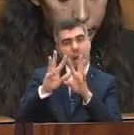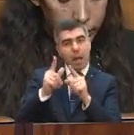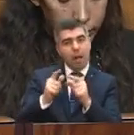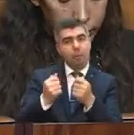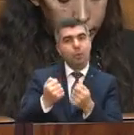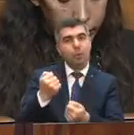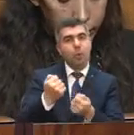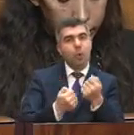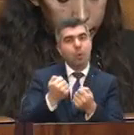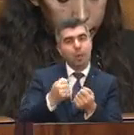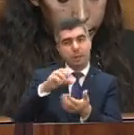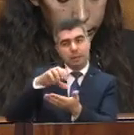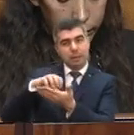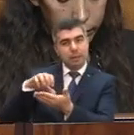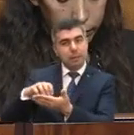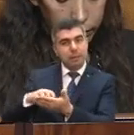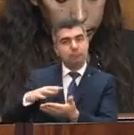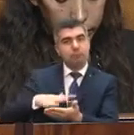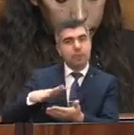من الأقاليم،